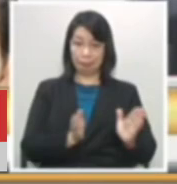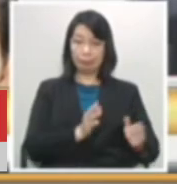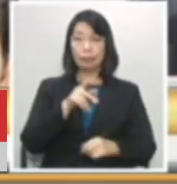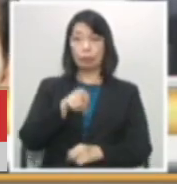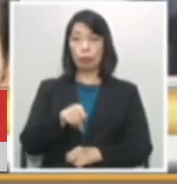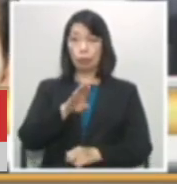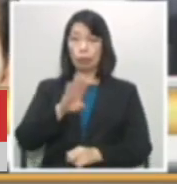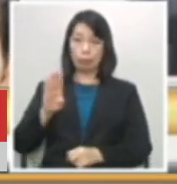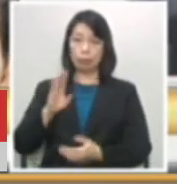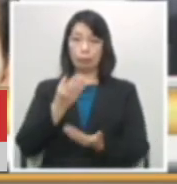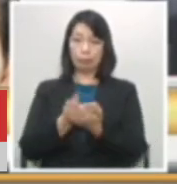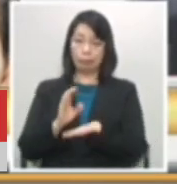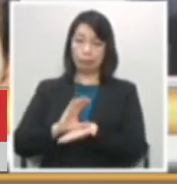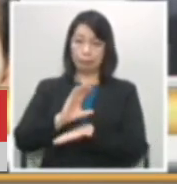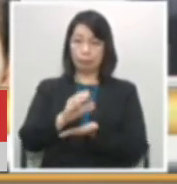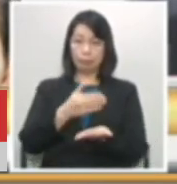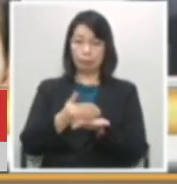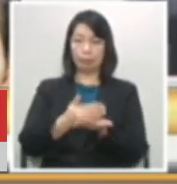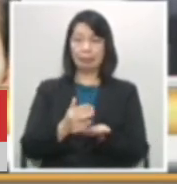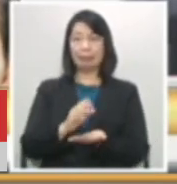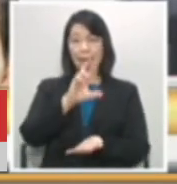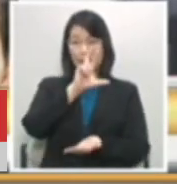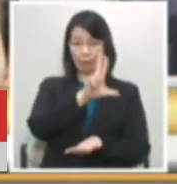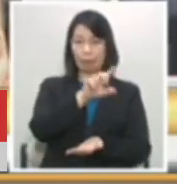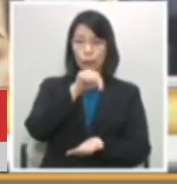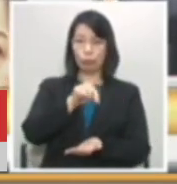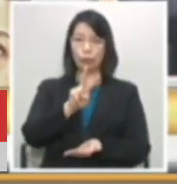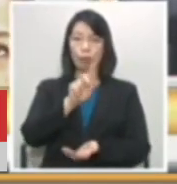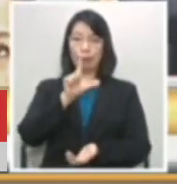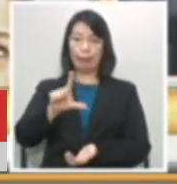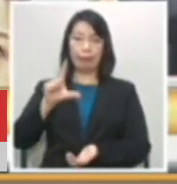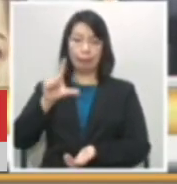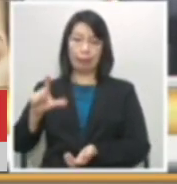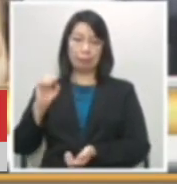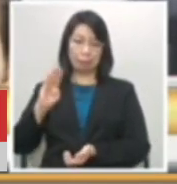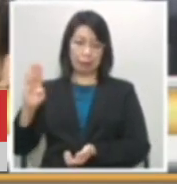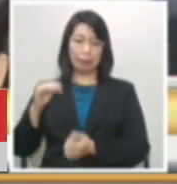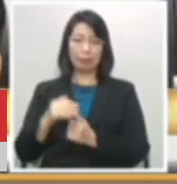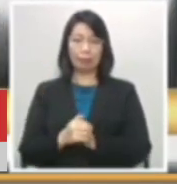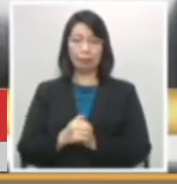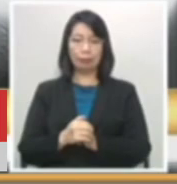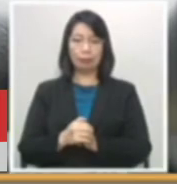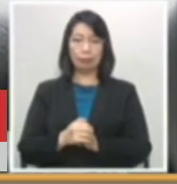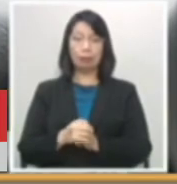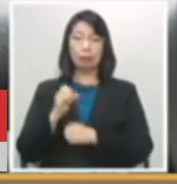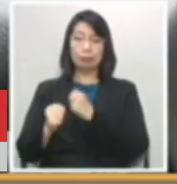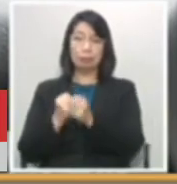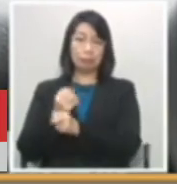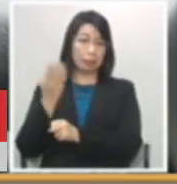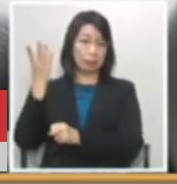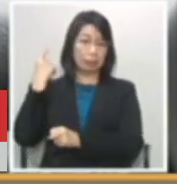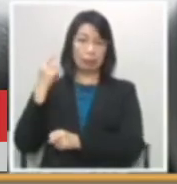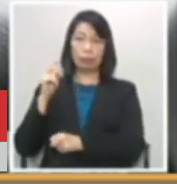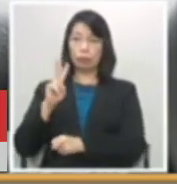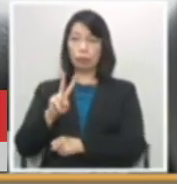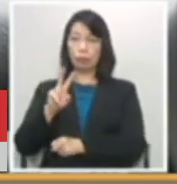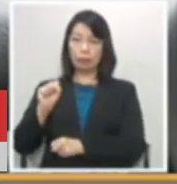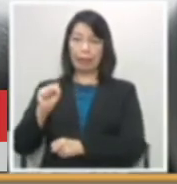อยู่ที่ 3.2 ล้านล้านบาท เพิ่มขึ้นจากปีงบประมาณที่แล้ว 200,000 ล้านบ